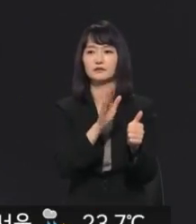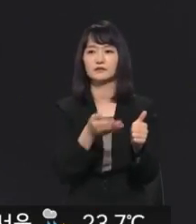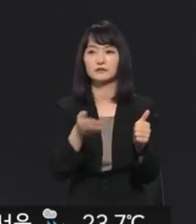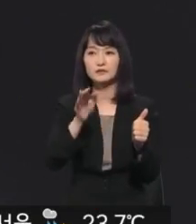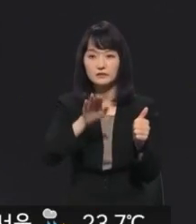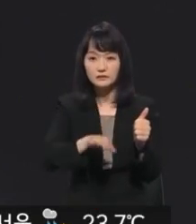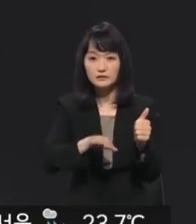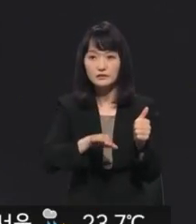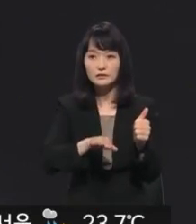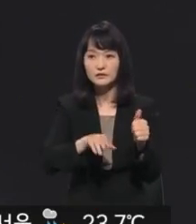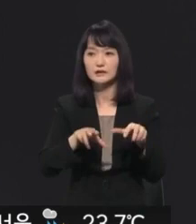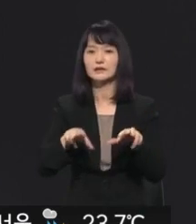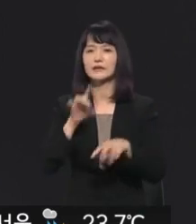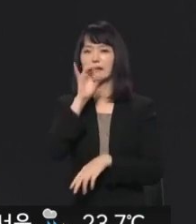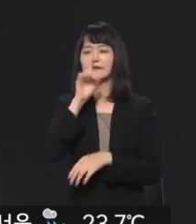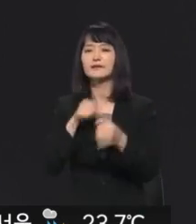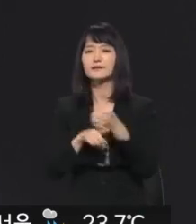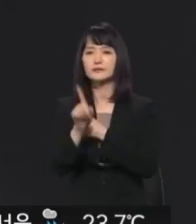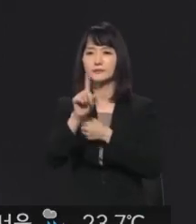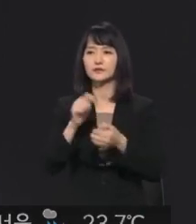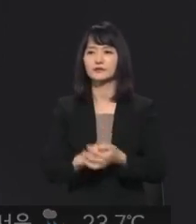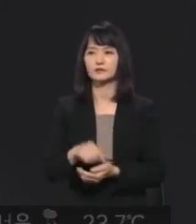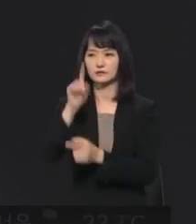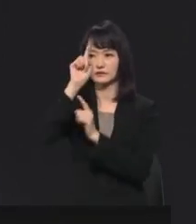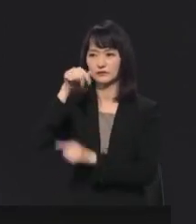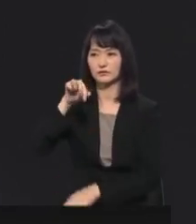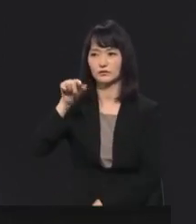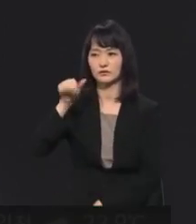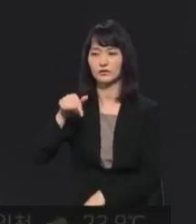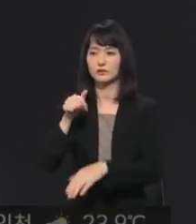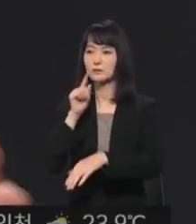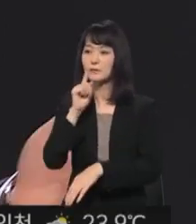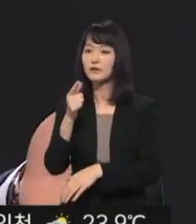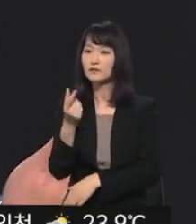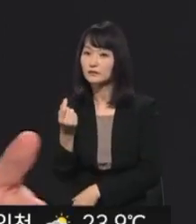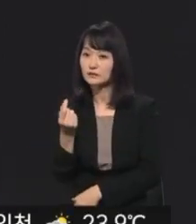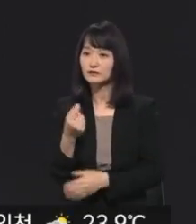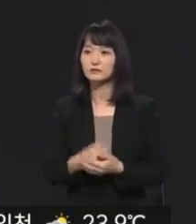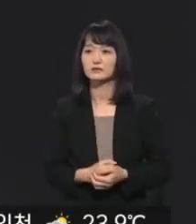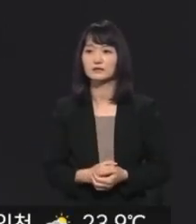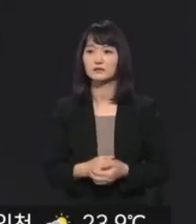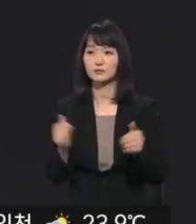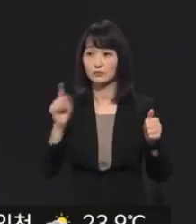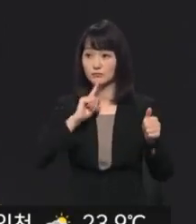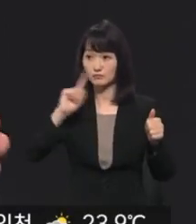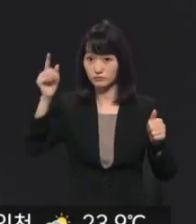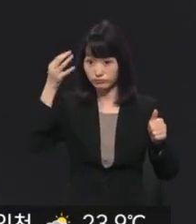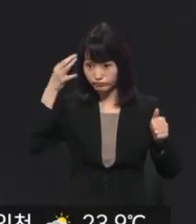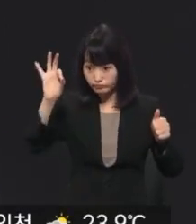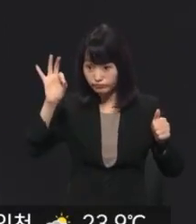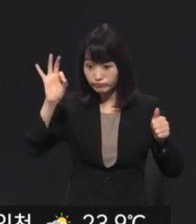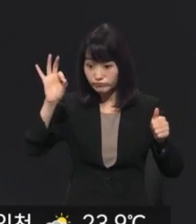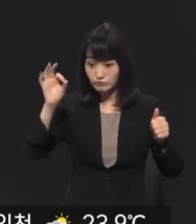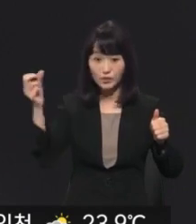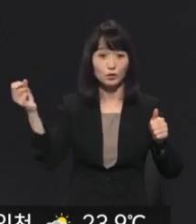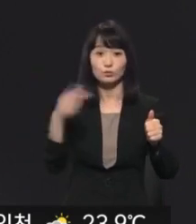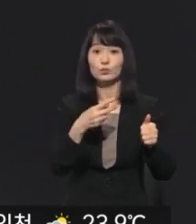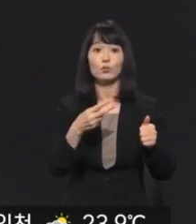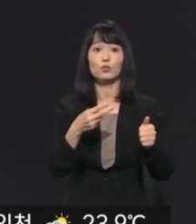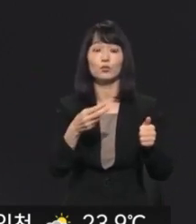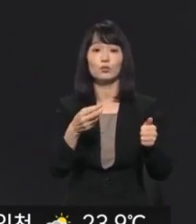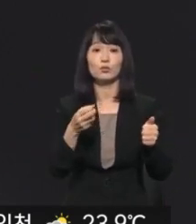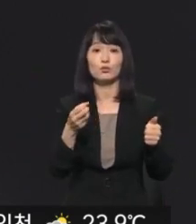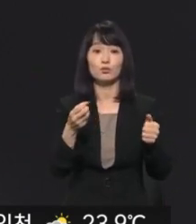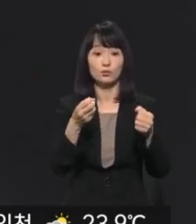근데 그게 왜 이제 난 되냐면 저희 절대 푯말을 맞다고 보는데 가처분 인용 이 되는 제품 그것도 빛 일하겠다는 거 아닙니까 관계